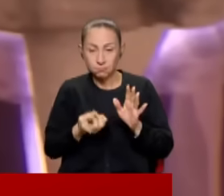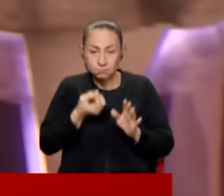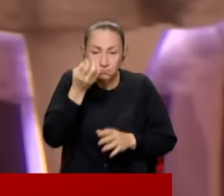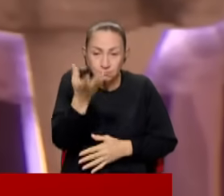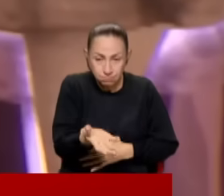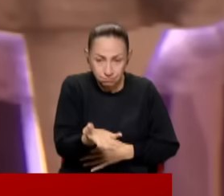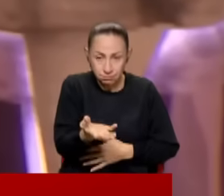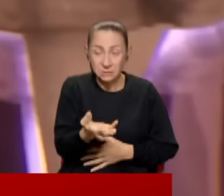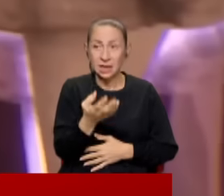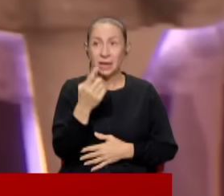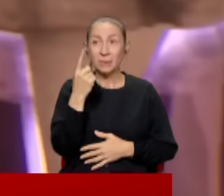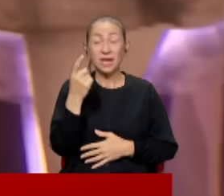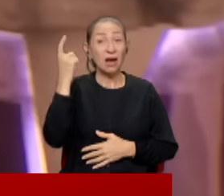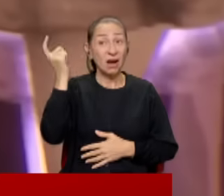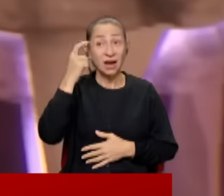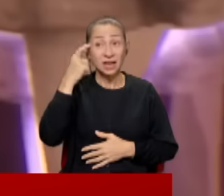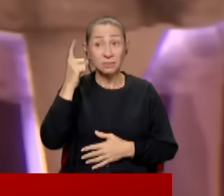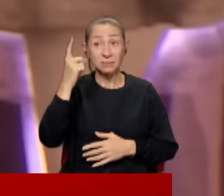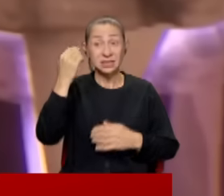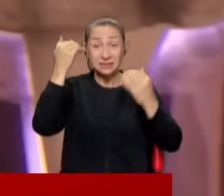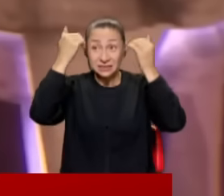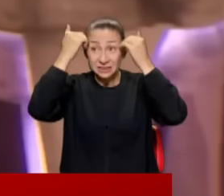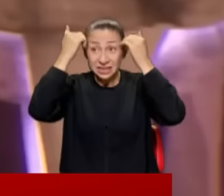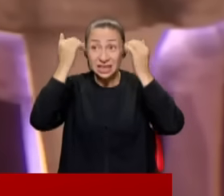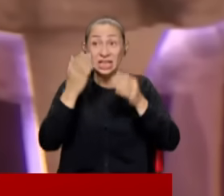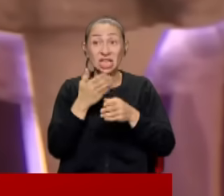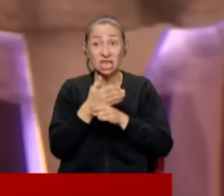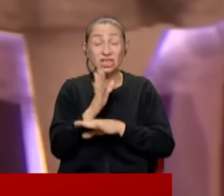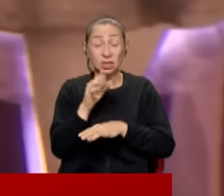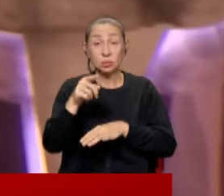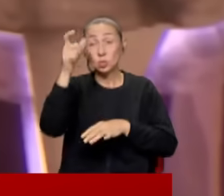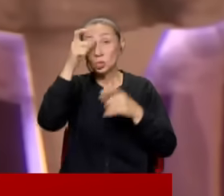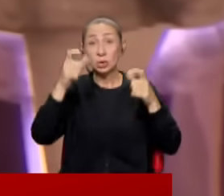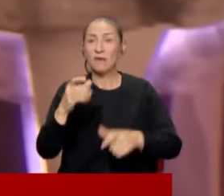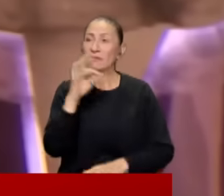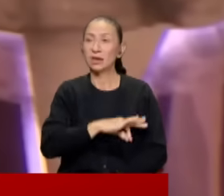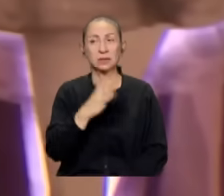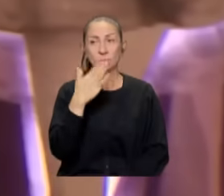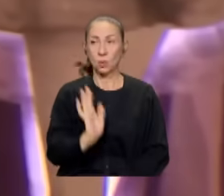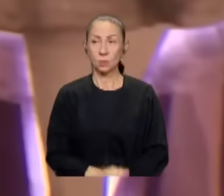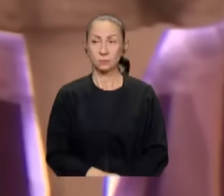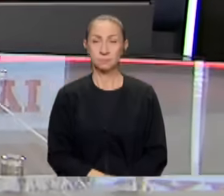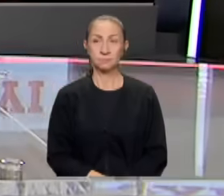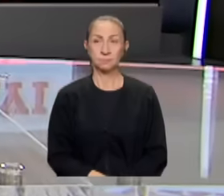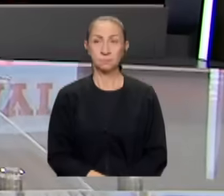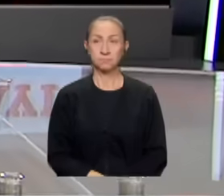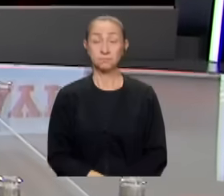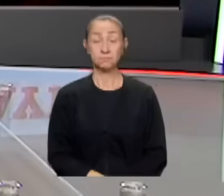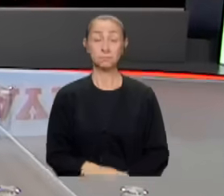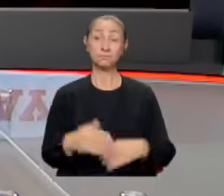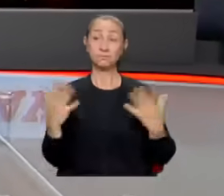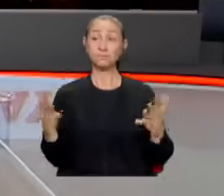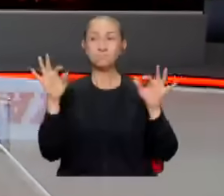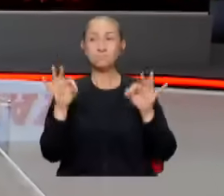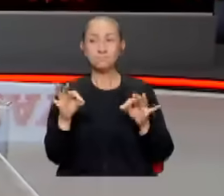koyan bir aklın bir zihnin Gerçekten bu ülkeye faydası yok Efendim